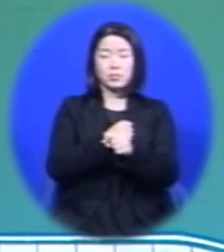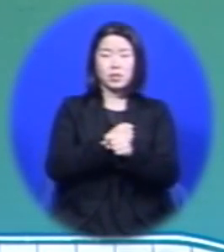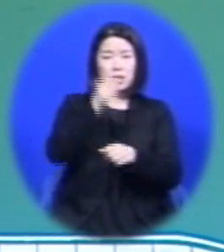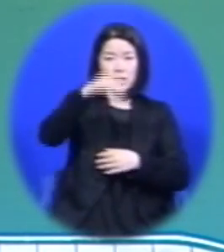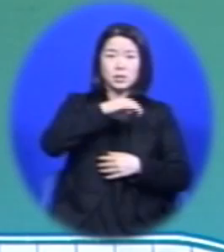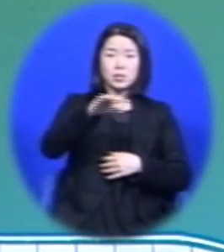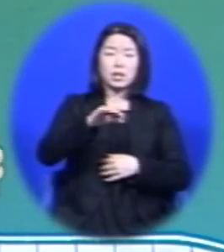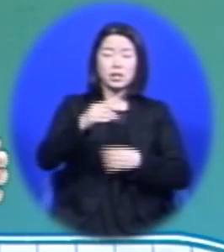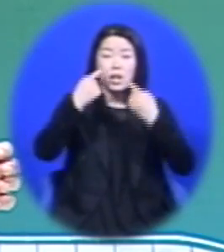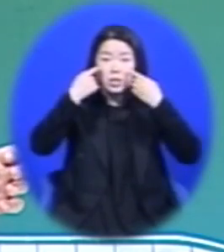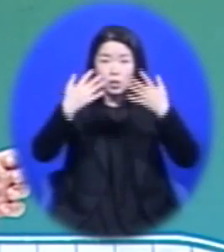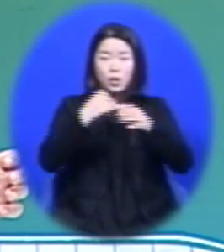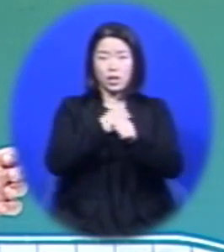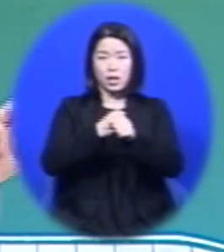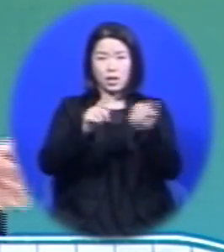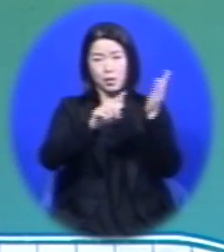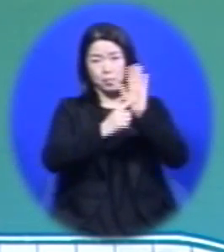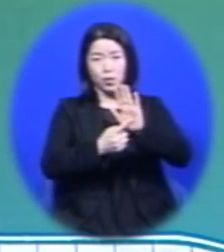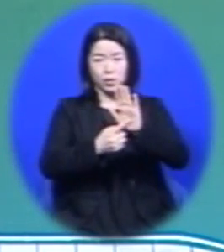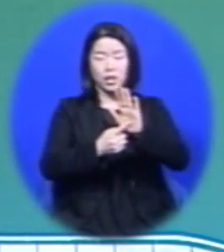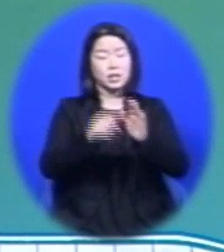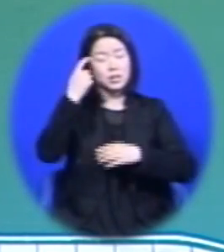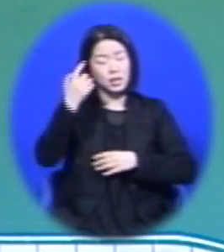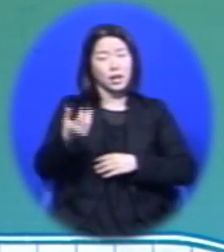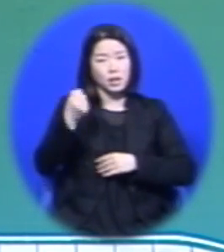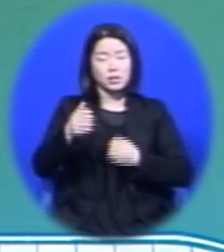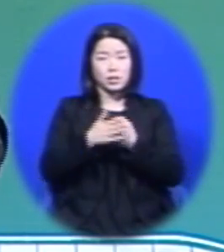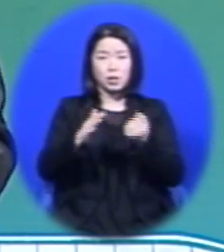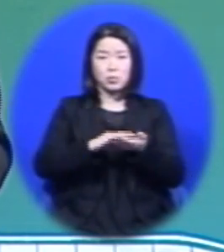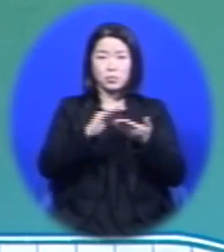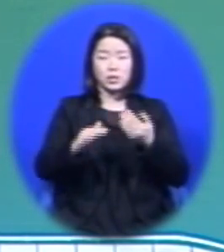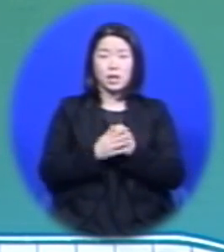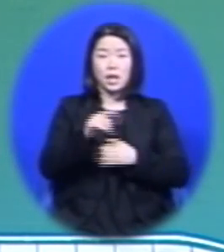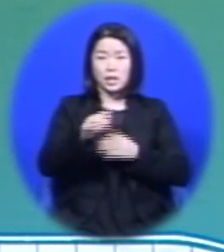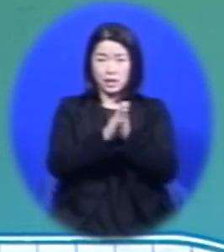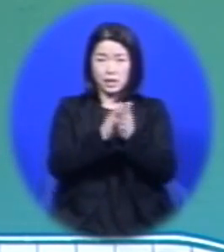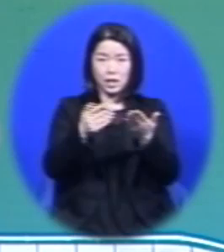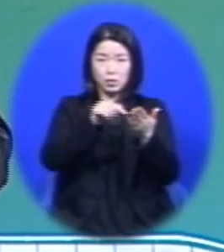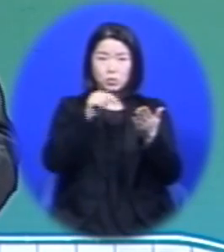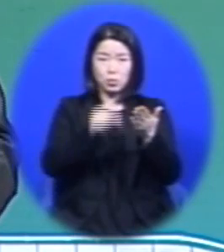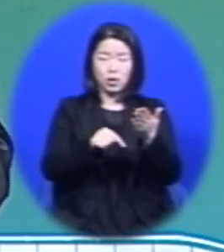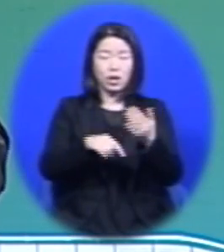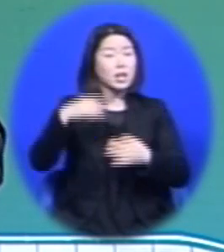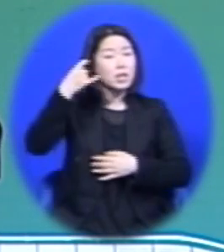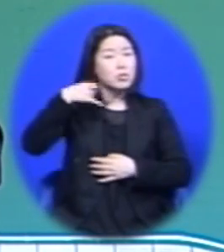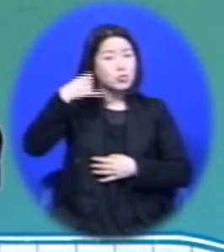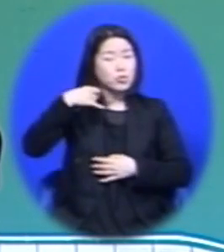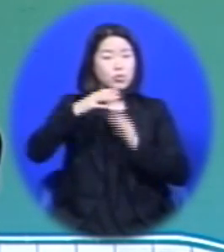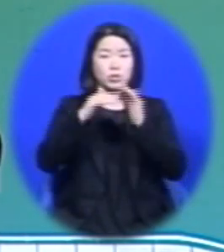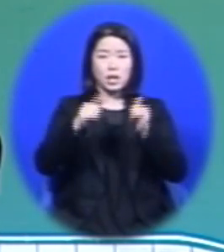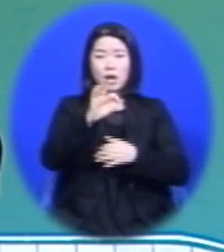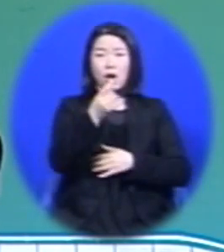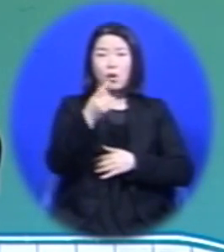십자가를 가장 정확하게 표현해주는 표현이라고 생각하기 때문입니다. 그 책 속에 중국인 왕 씨라고 하는